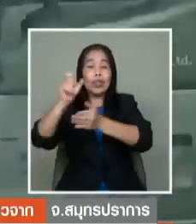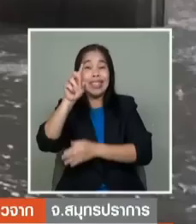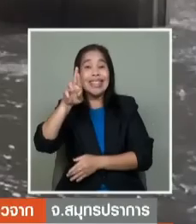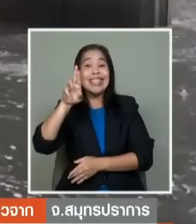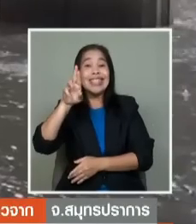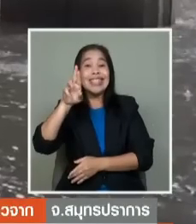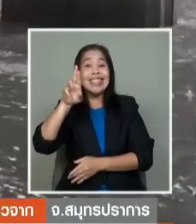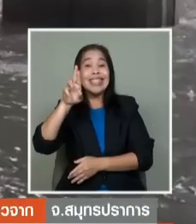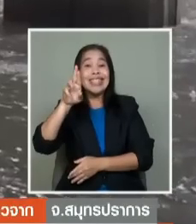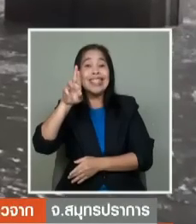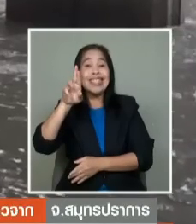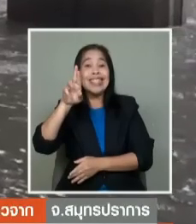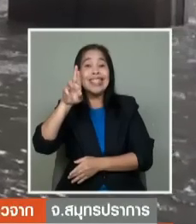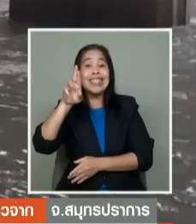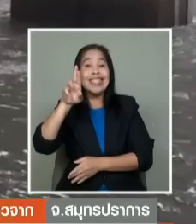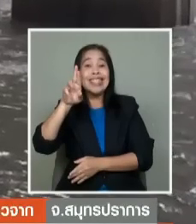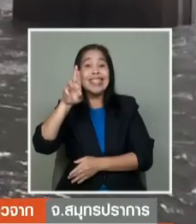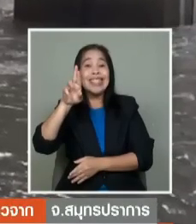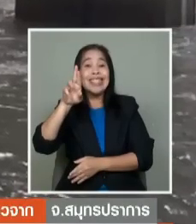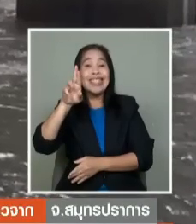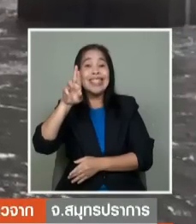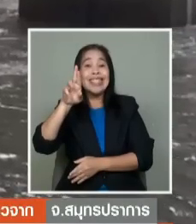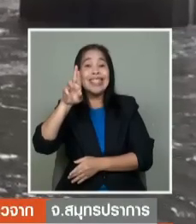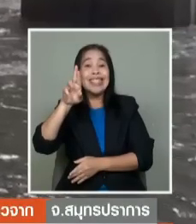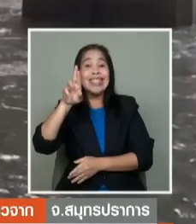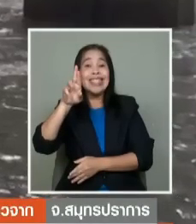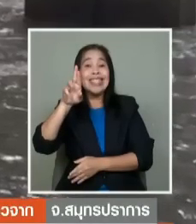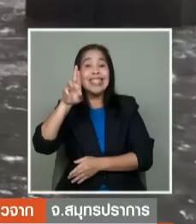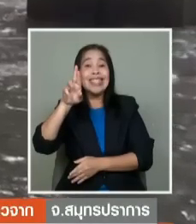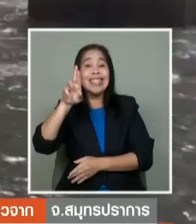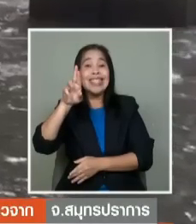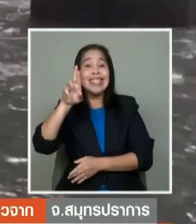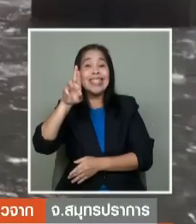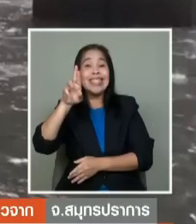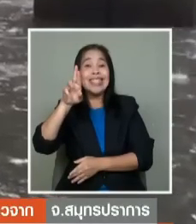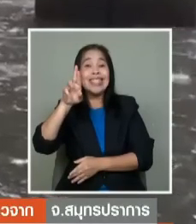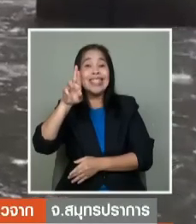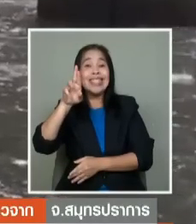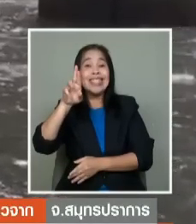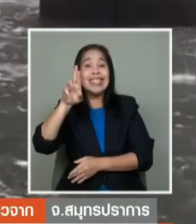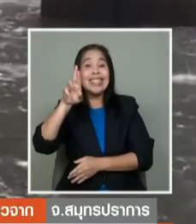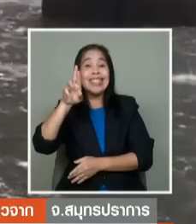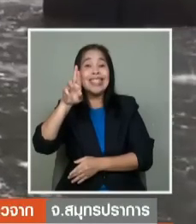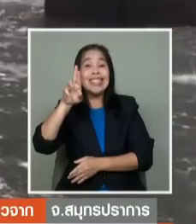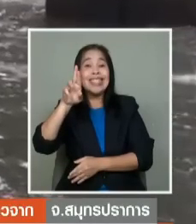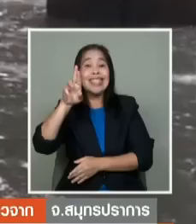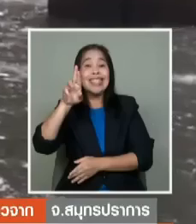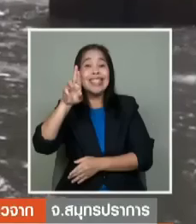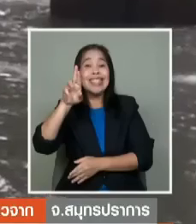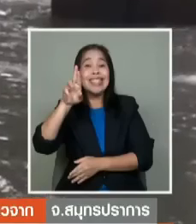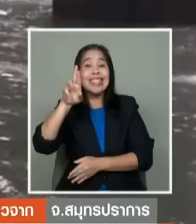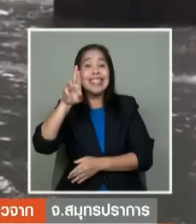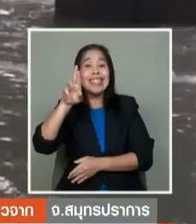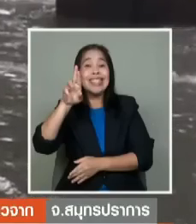กรุงเทพสมุทรปราการแล้วนะคะมีรายงานบอกว่ามีน้ำท่วมขังบนถนนหลายสายเลยบางจุดเนี่ยรถ2แถวไม่สามารถ